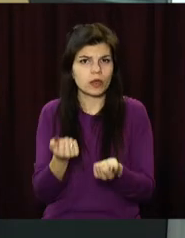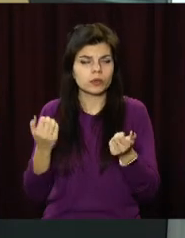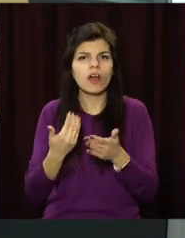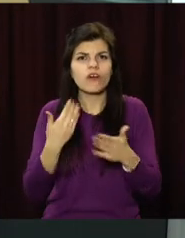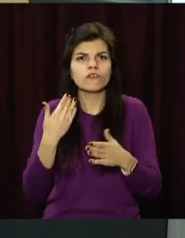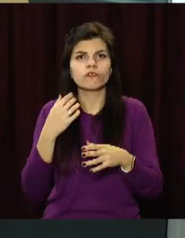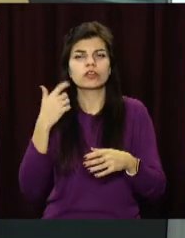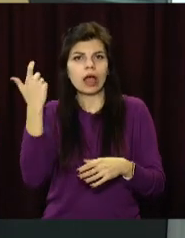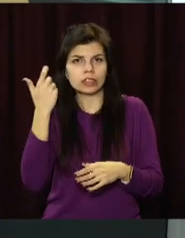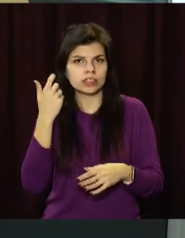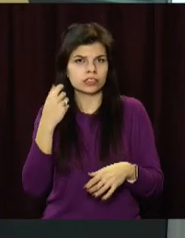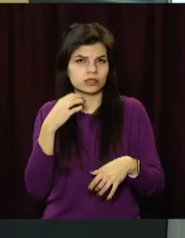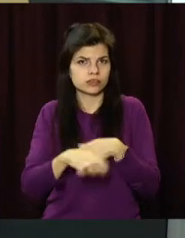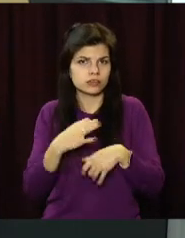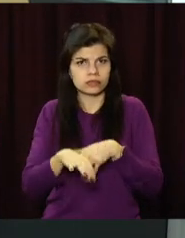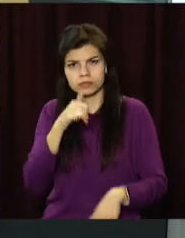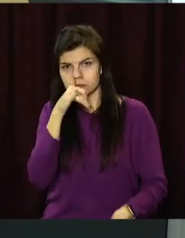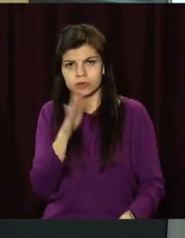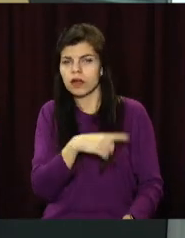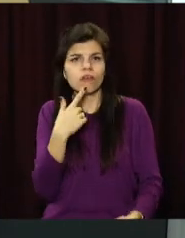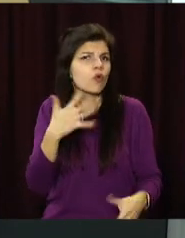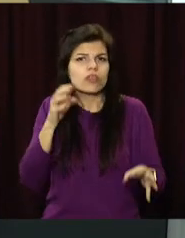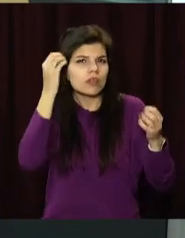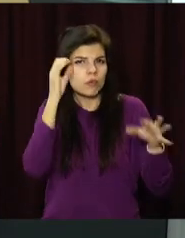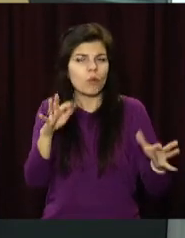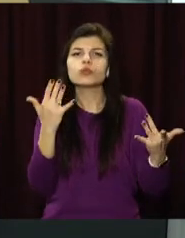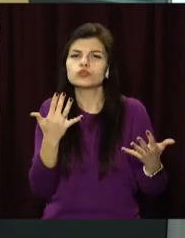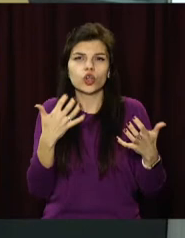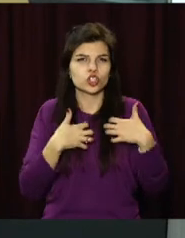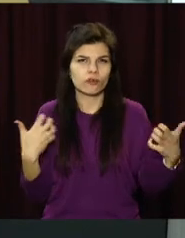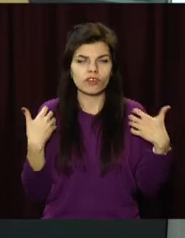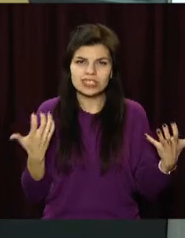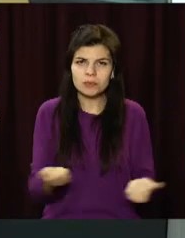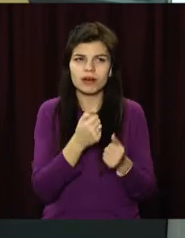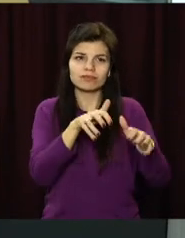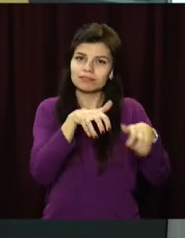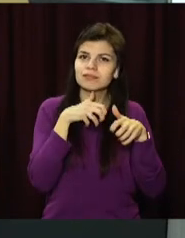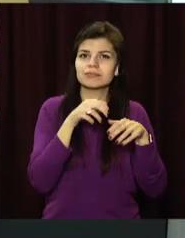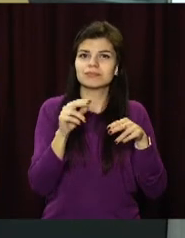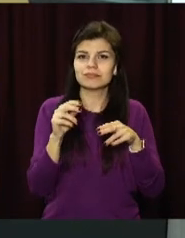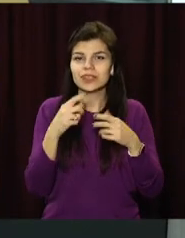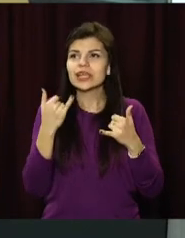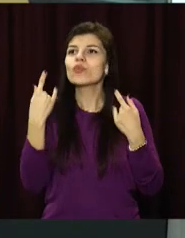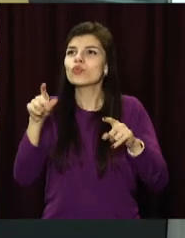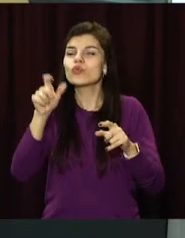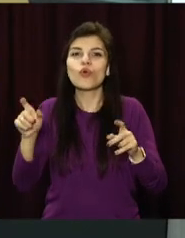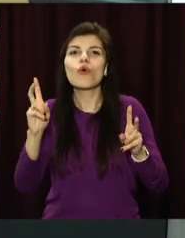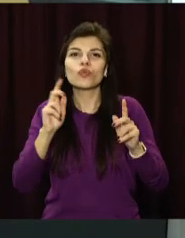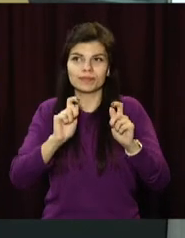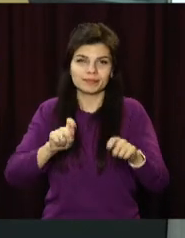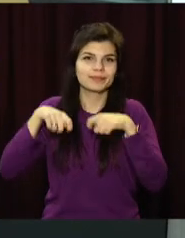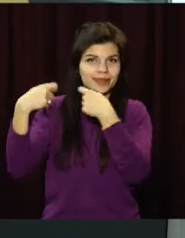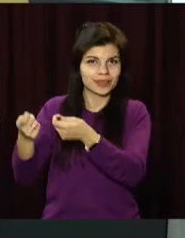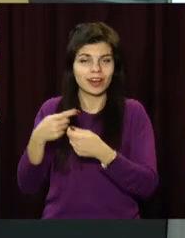господарів. Каже, вже й не згадає, скільки тварин за цей час реабілітував та прилаштував у нові родини. Нині у нього на